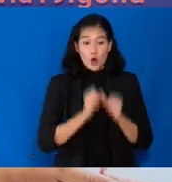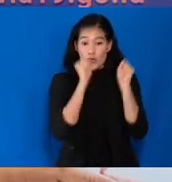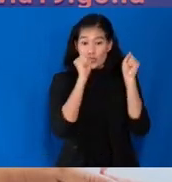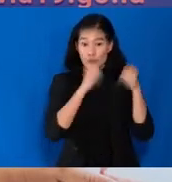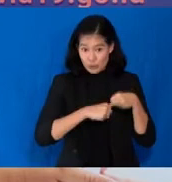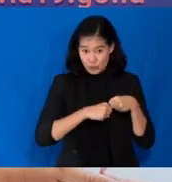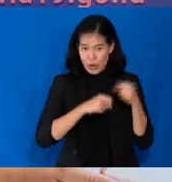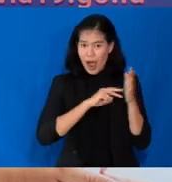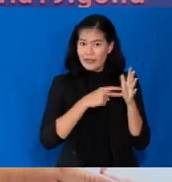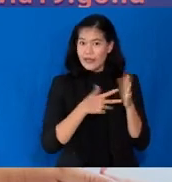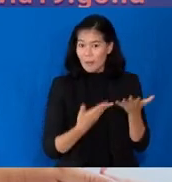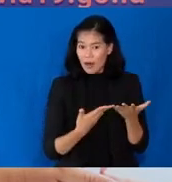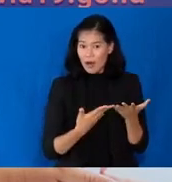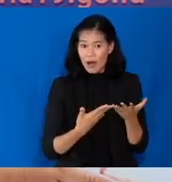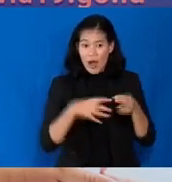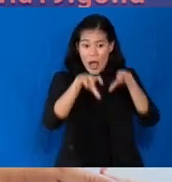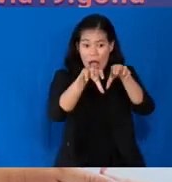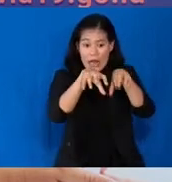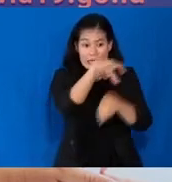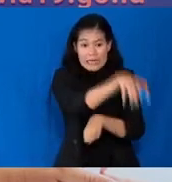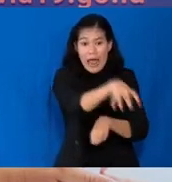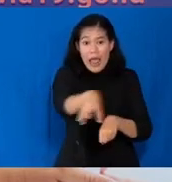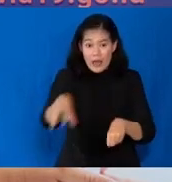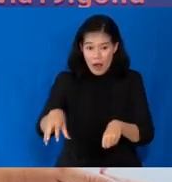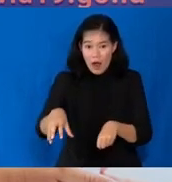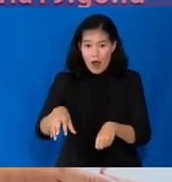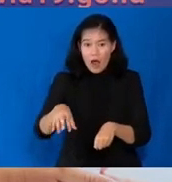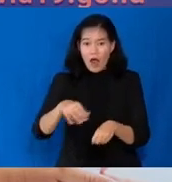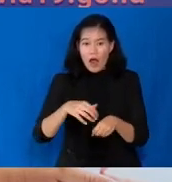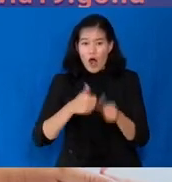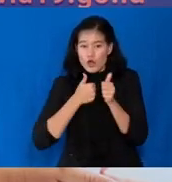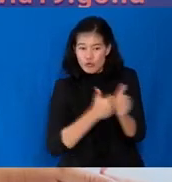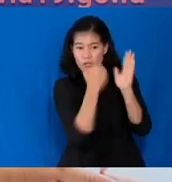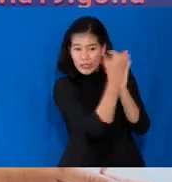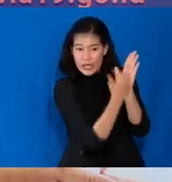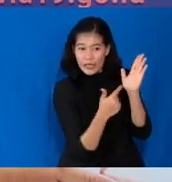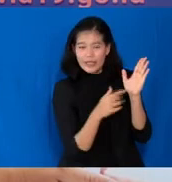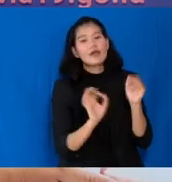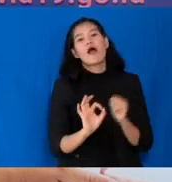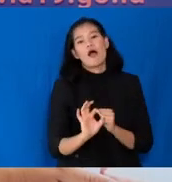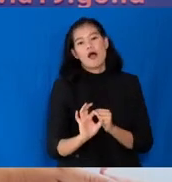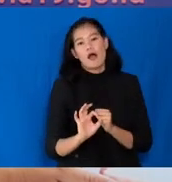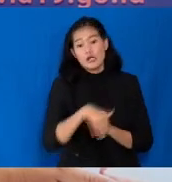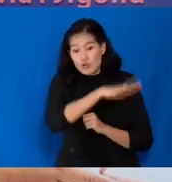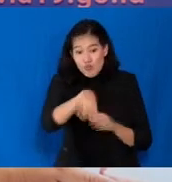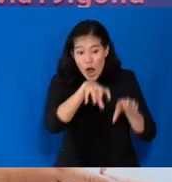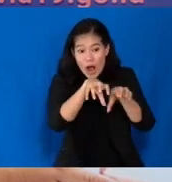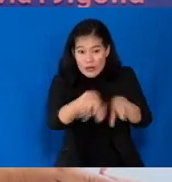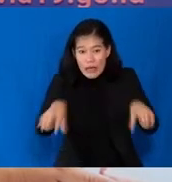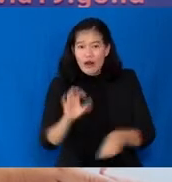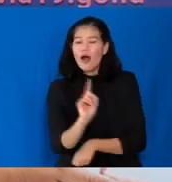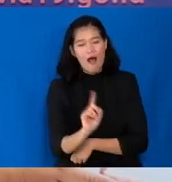artinya tidak semua daerah Hai dapat atau harus melaksanakan kebijakan pembatasan sosial